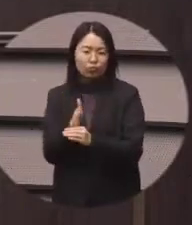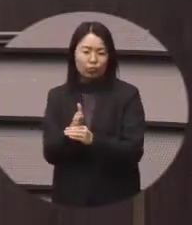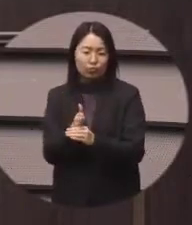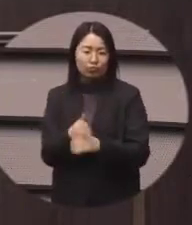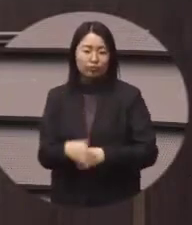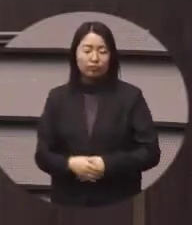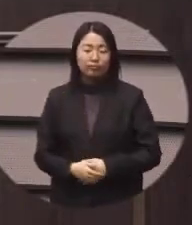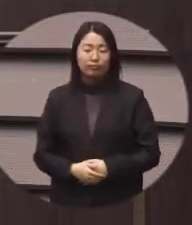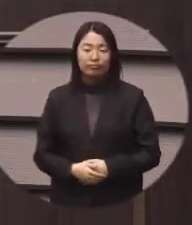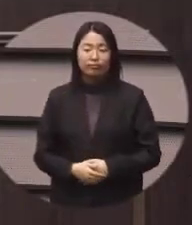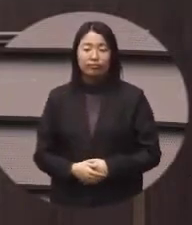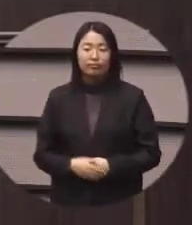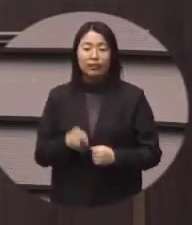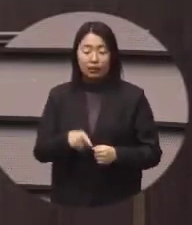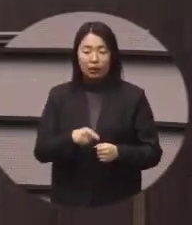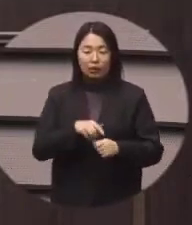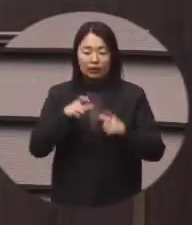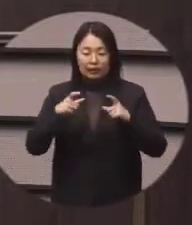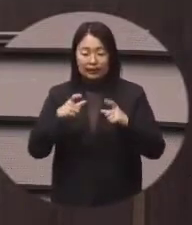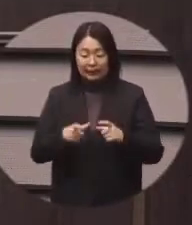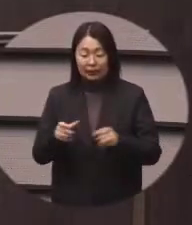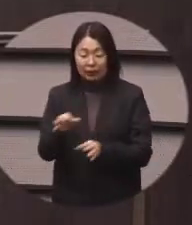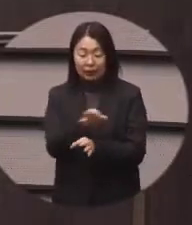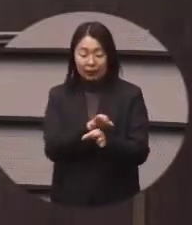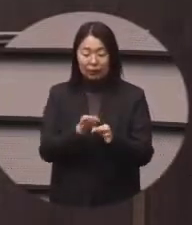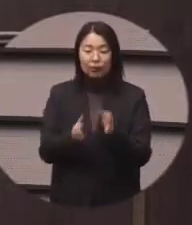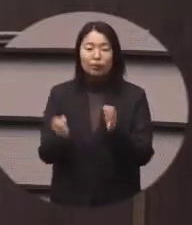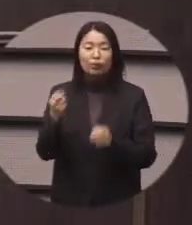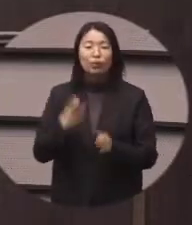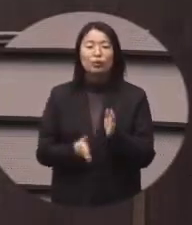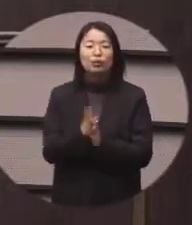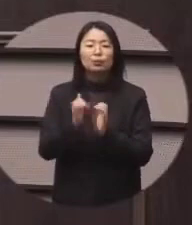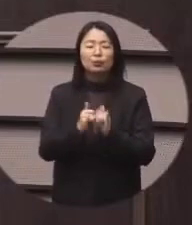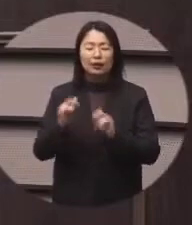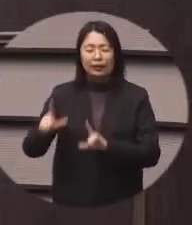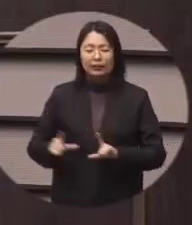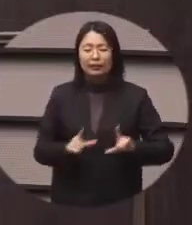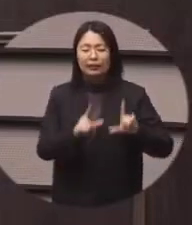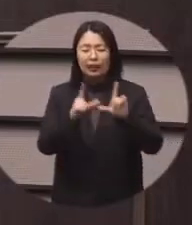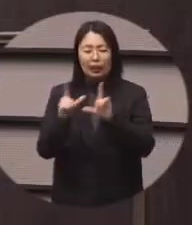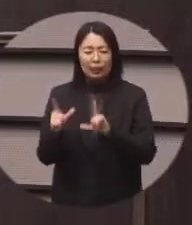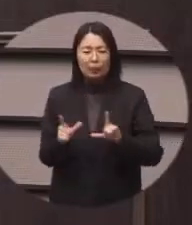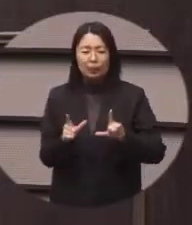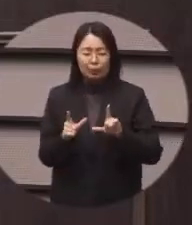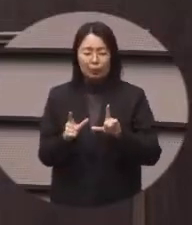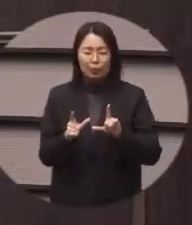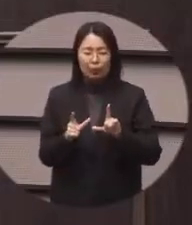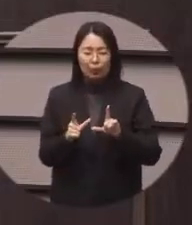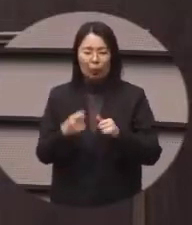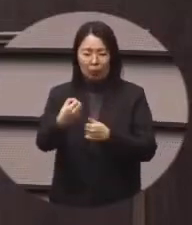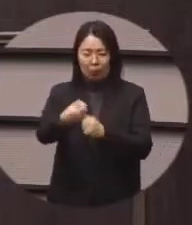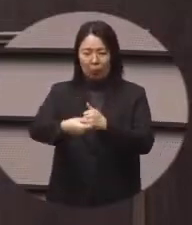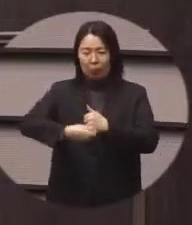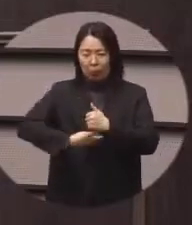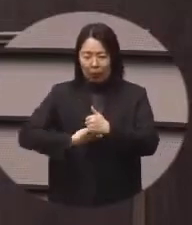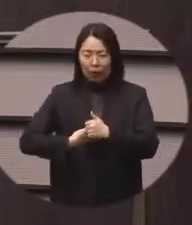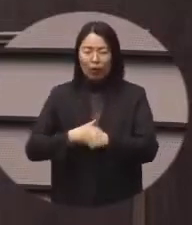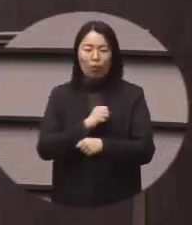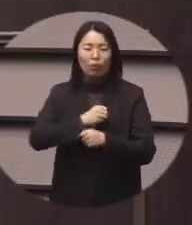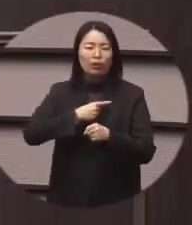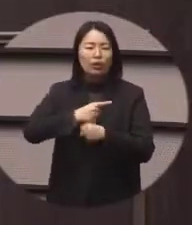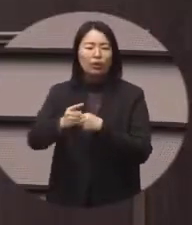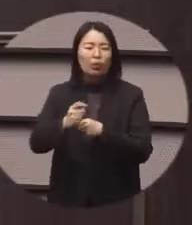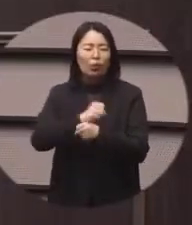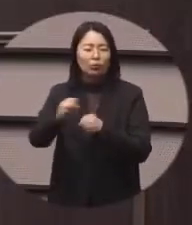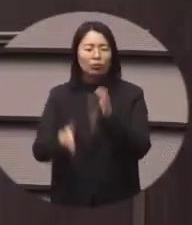이러한 여파는 우리 지역 경제와 시민의 삶의 질에도 고스란히 전해져 내년도 광주시 살림도 그 어느